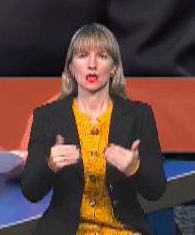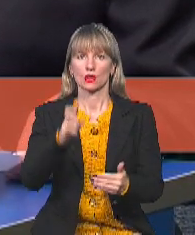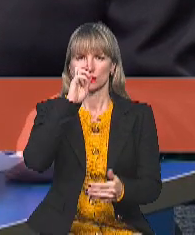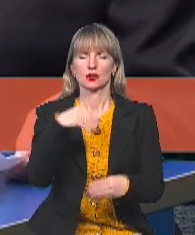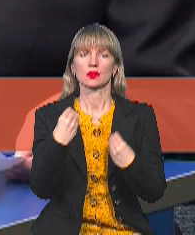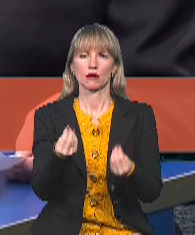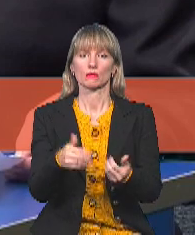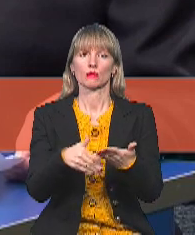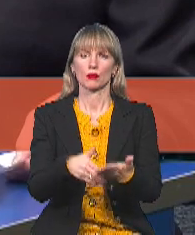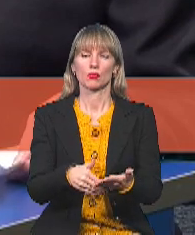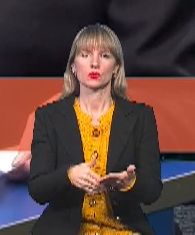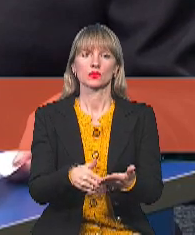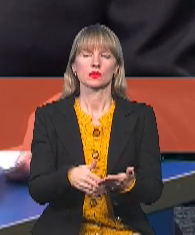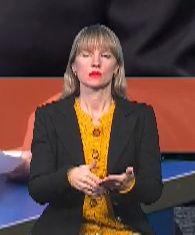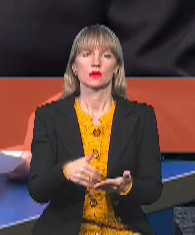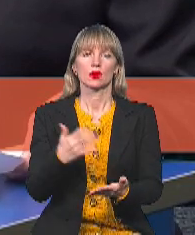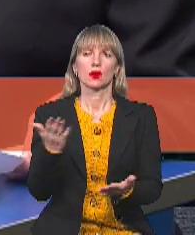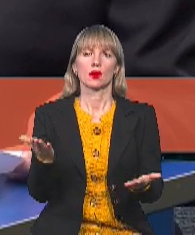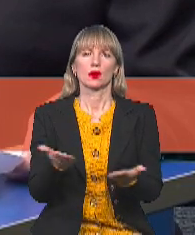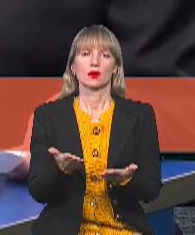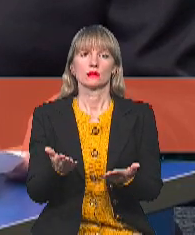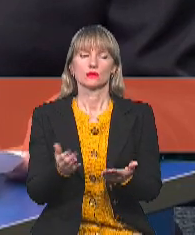государство дает субсидию, да,